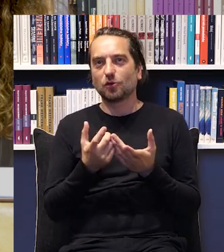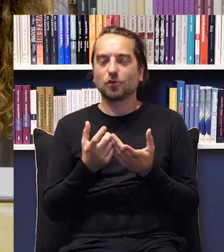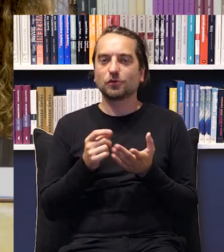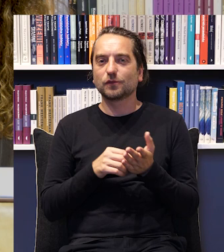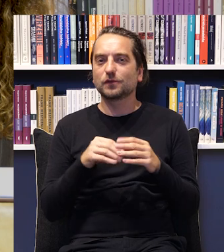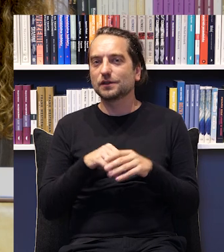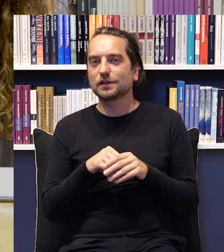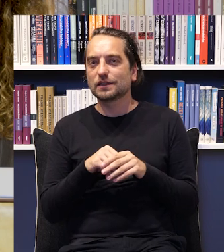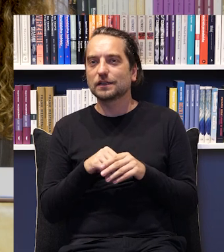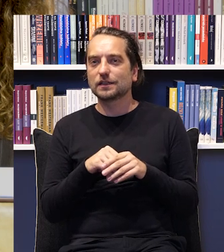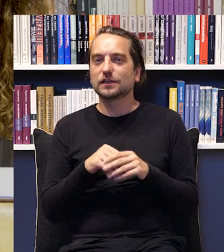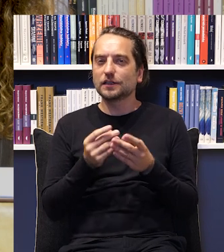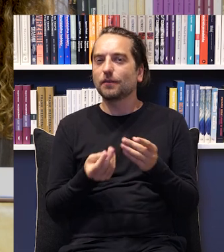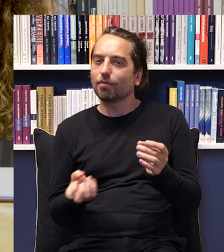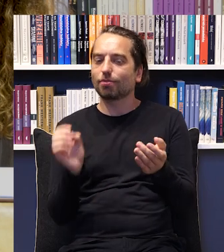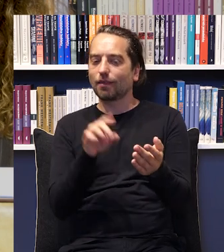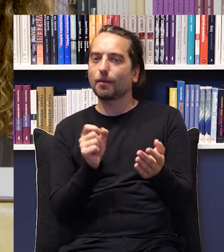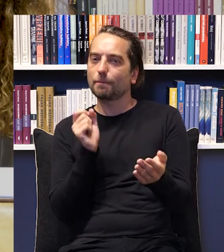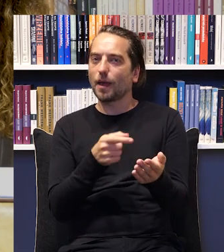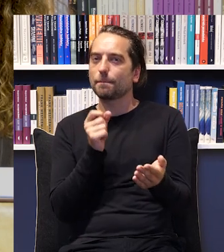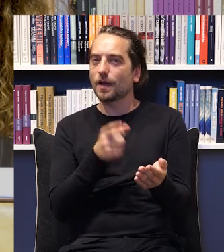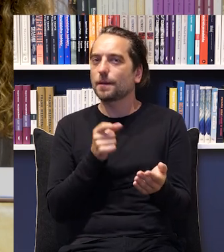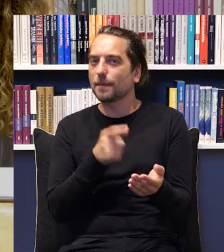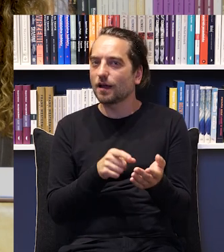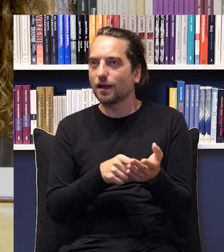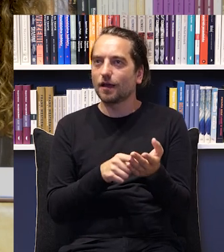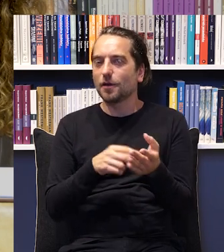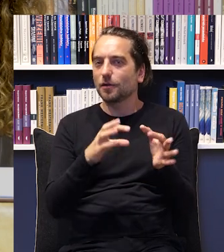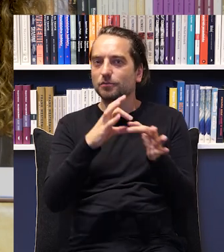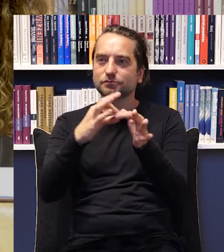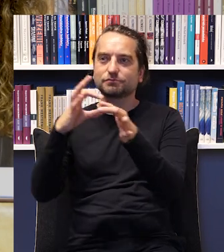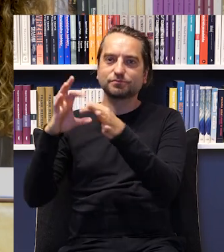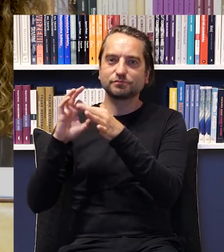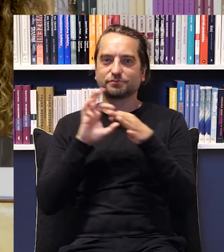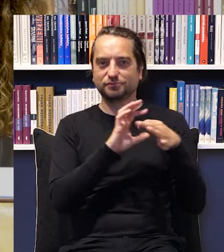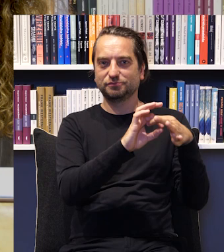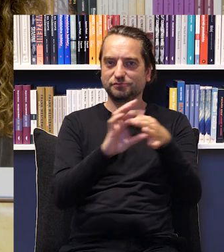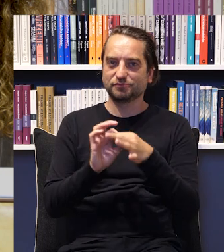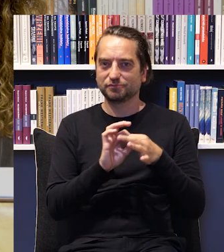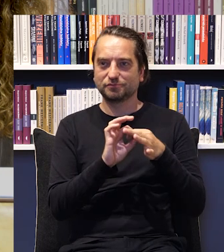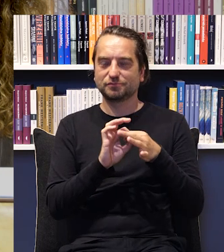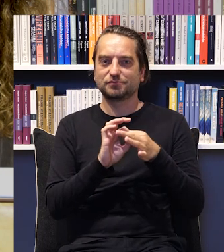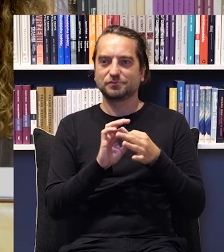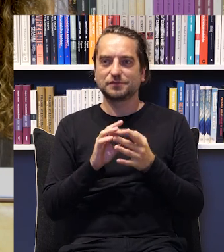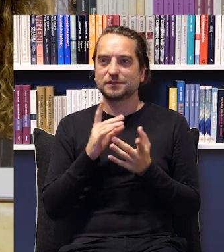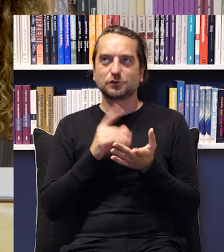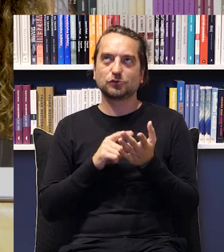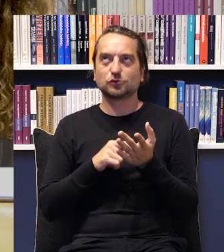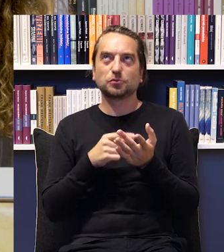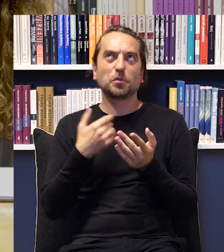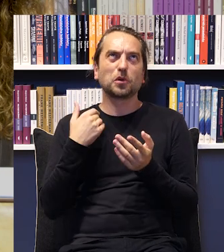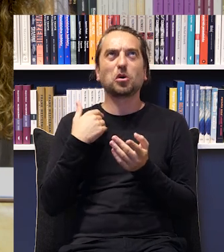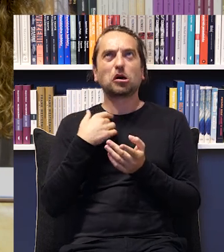autotematyczne wstawki właśnie gdzieś do tego się odnoszące. Miałam to w głowie, ale mi teraz wyleciało w głowę, co to